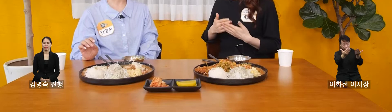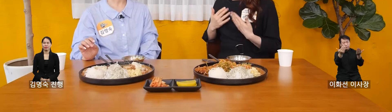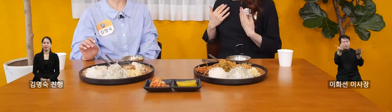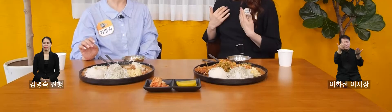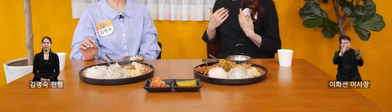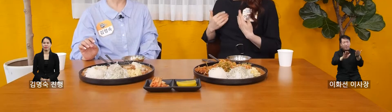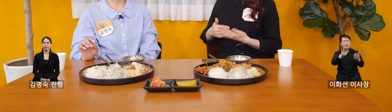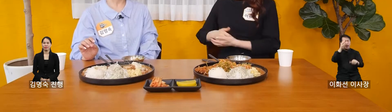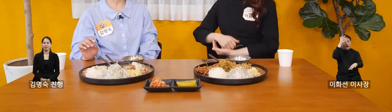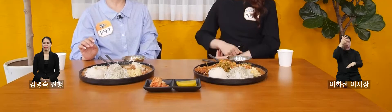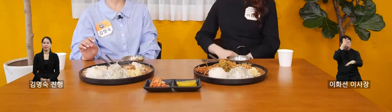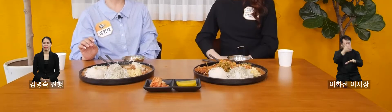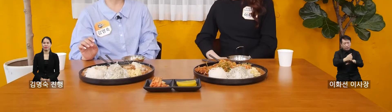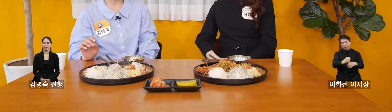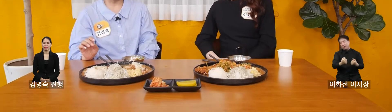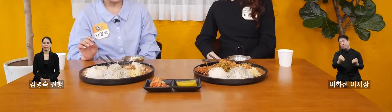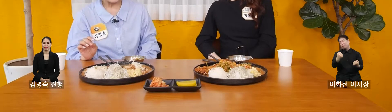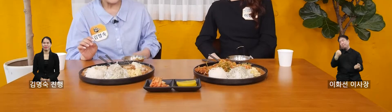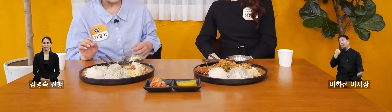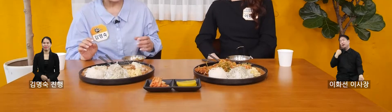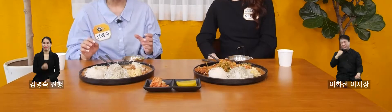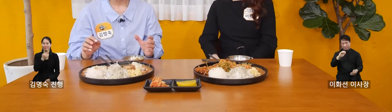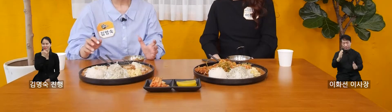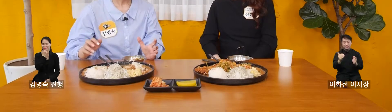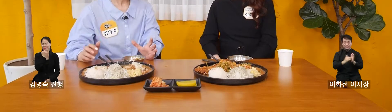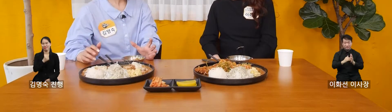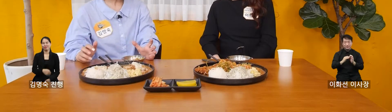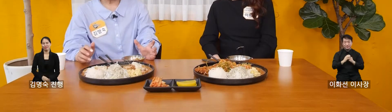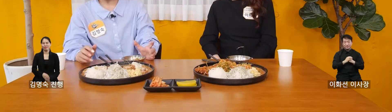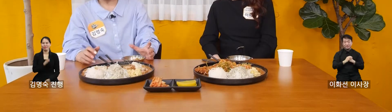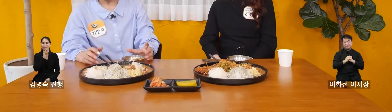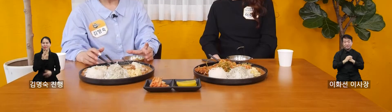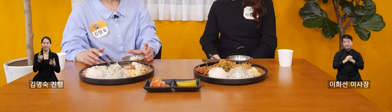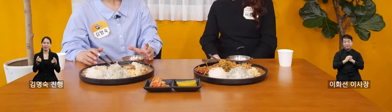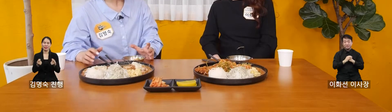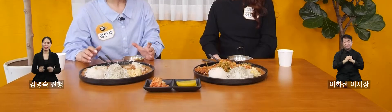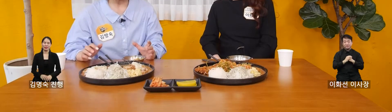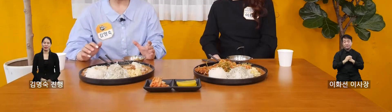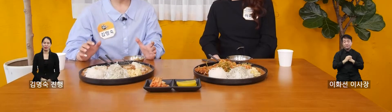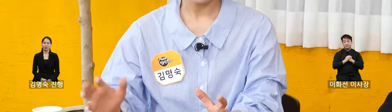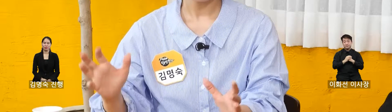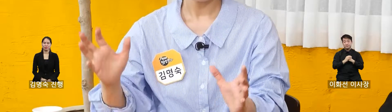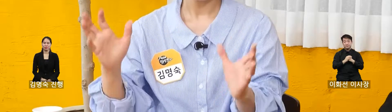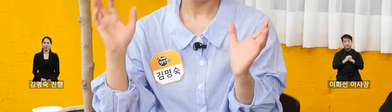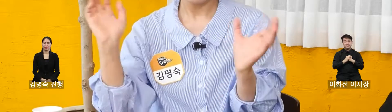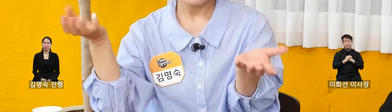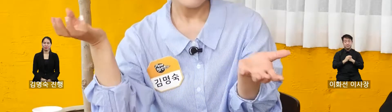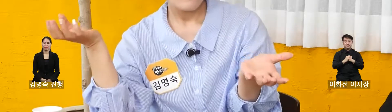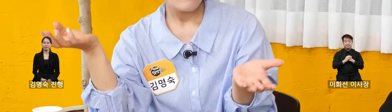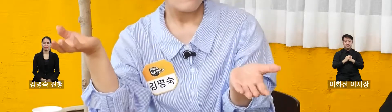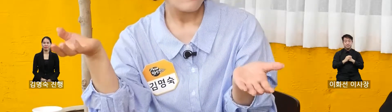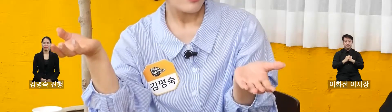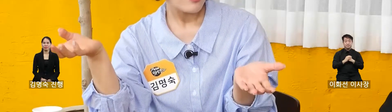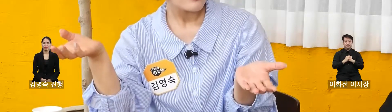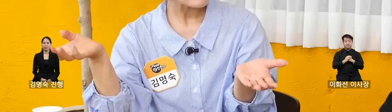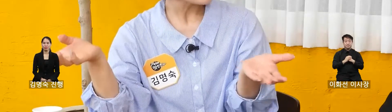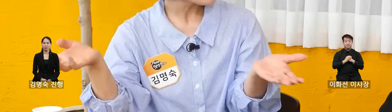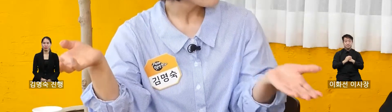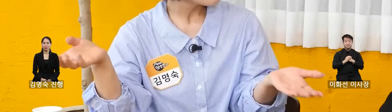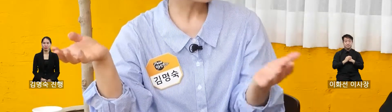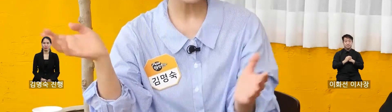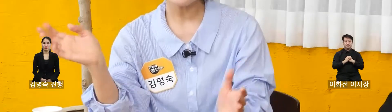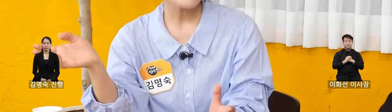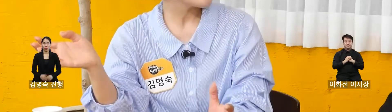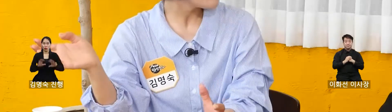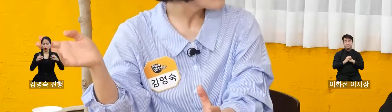에너지가 전 그럴 때 흐뭇했습니다. 그렇죠. 뭐 네. 하여튼 뭐 이게 누군가 그러니까